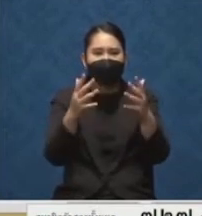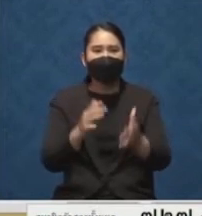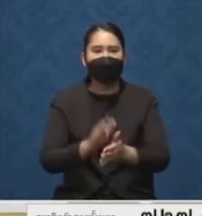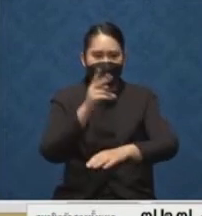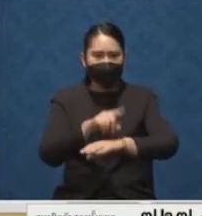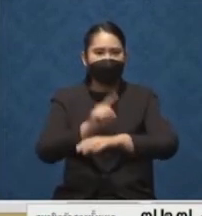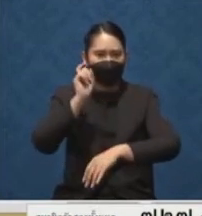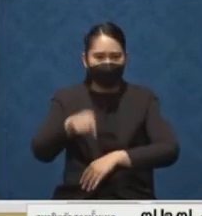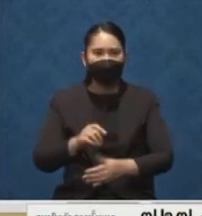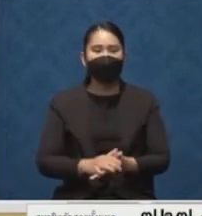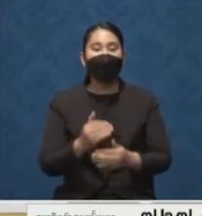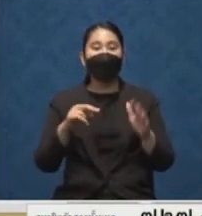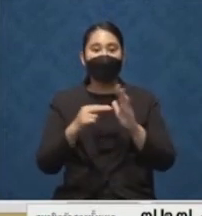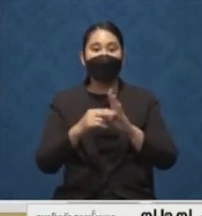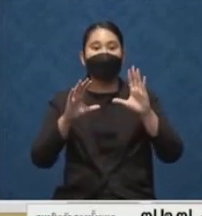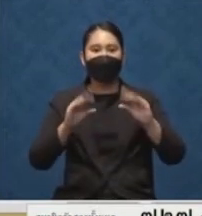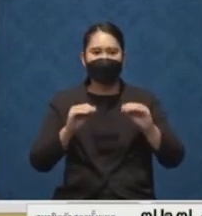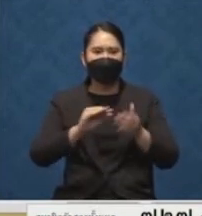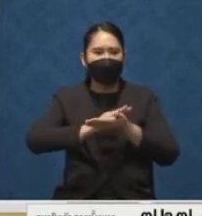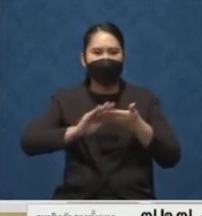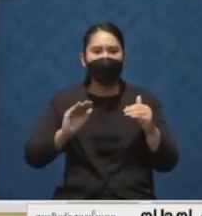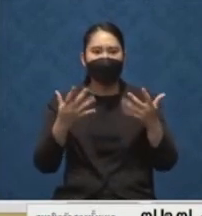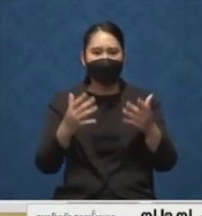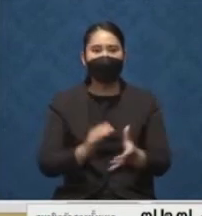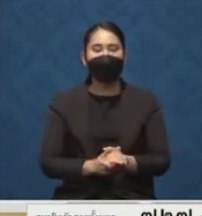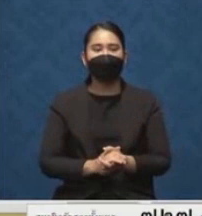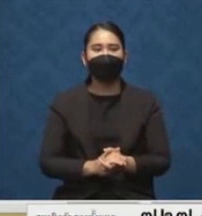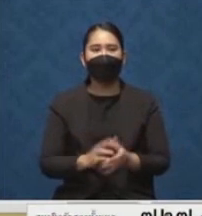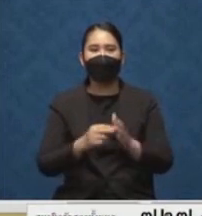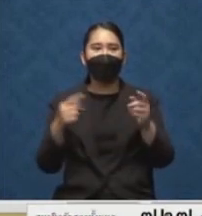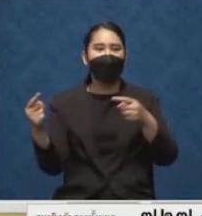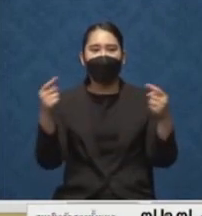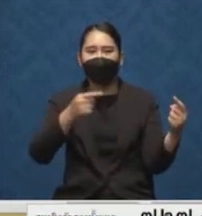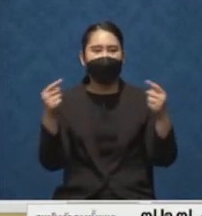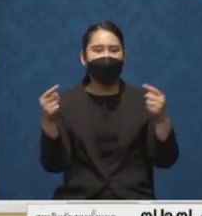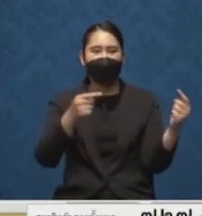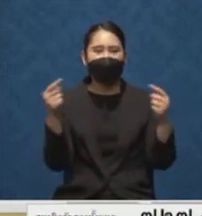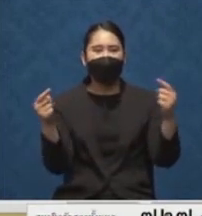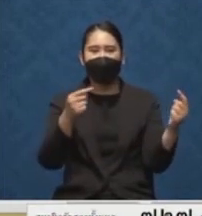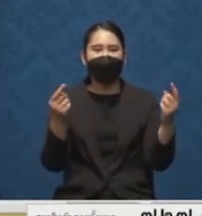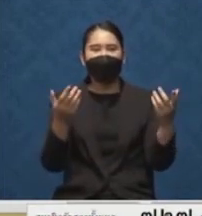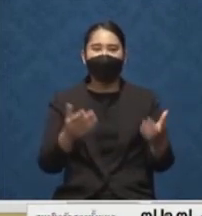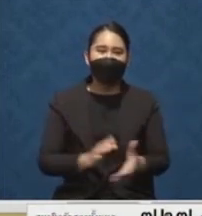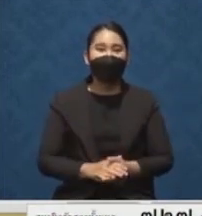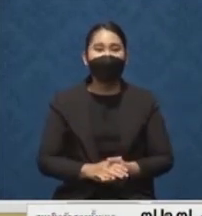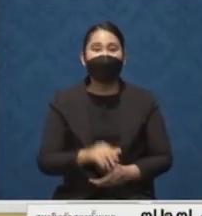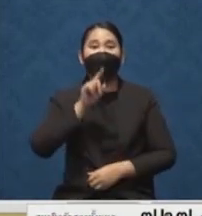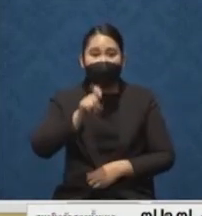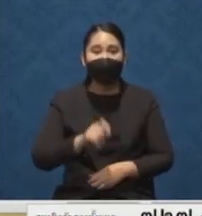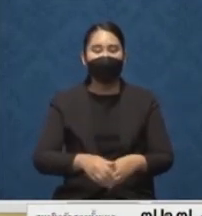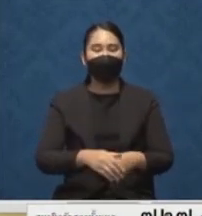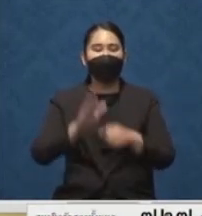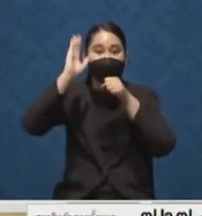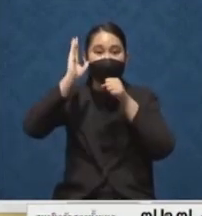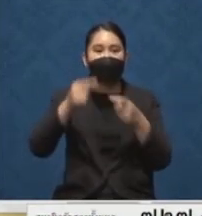าดนะครับไม่งั้นการประชุมเนี่ยมันก็ไม่มีทางราบรื่นนะครับมันก็จะกลายเป็นการเถียงกันไปเถียงกันมาสรุปว่าท่านจะอภิปรายประเ